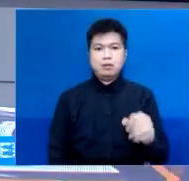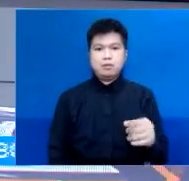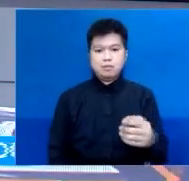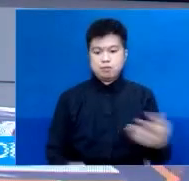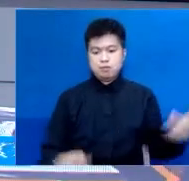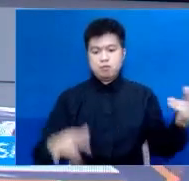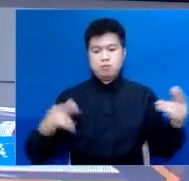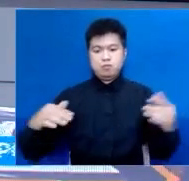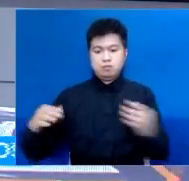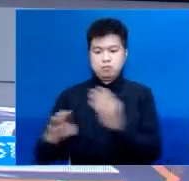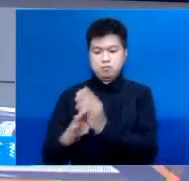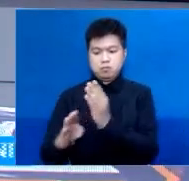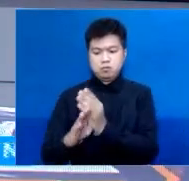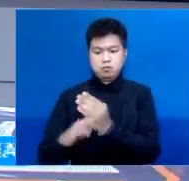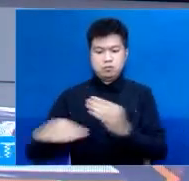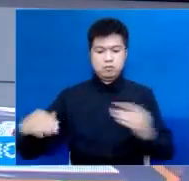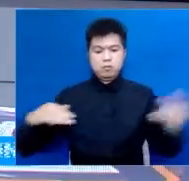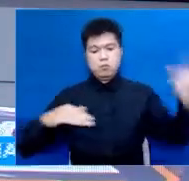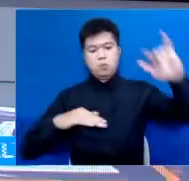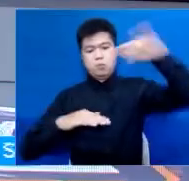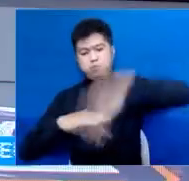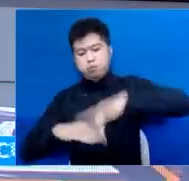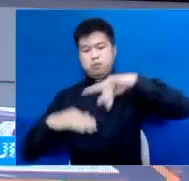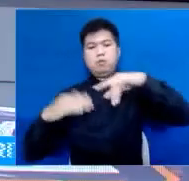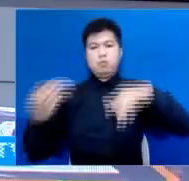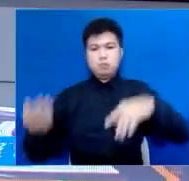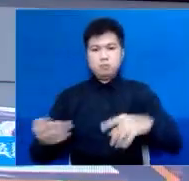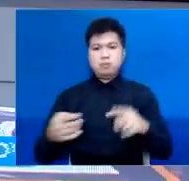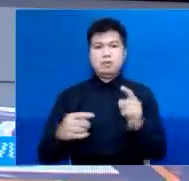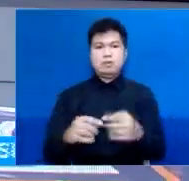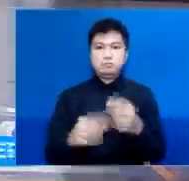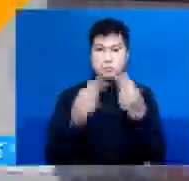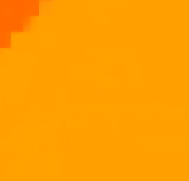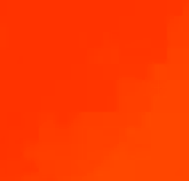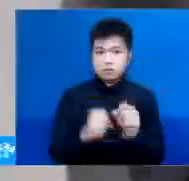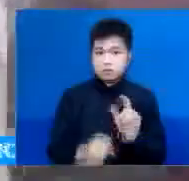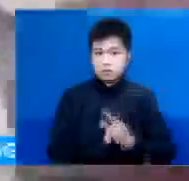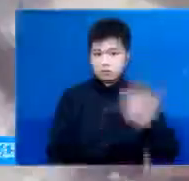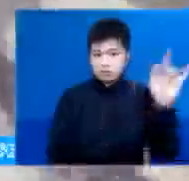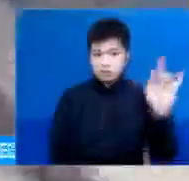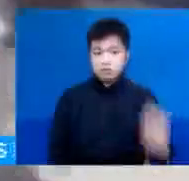eroplano. Yan at iba pang balita sa ating Frontline News Abroad.